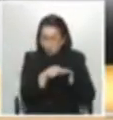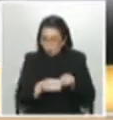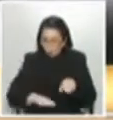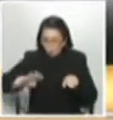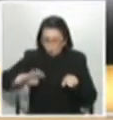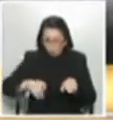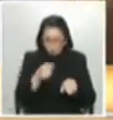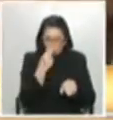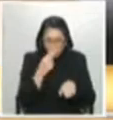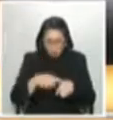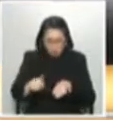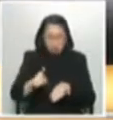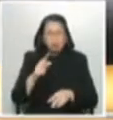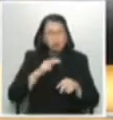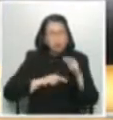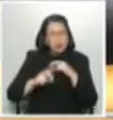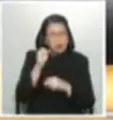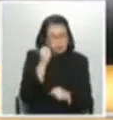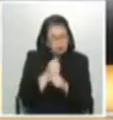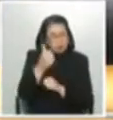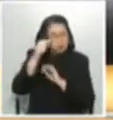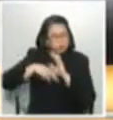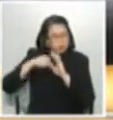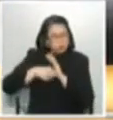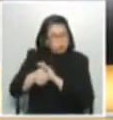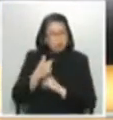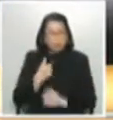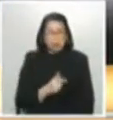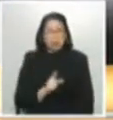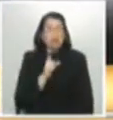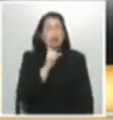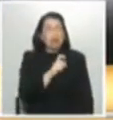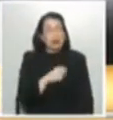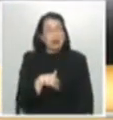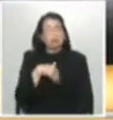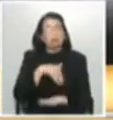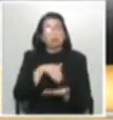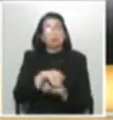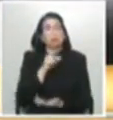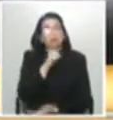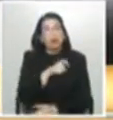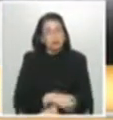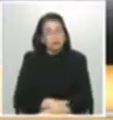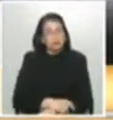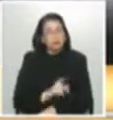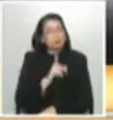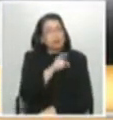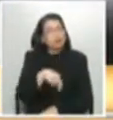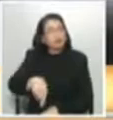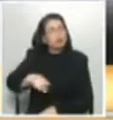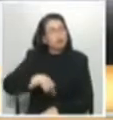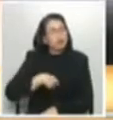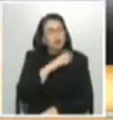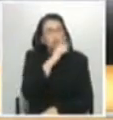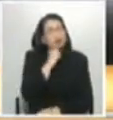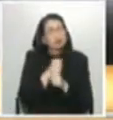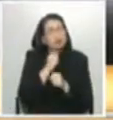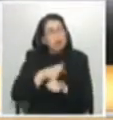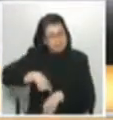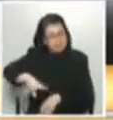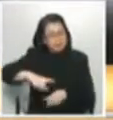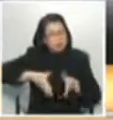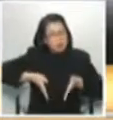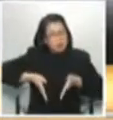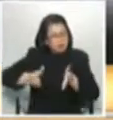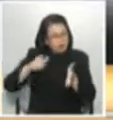เนี่ยมันสามารถดูแลได้แต่ผมก็เคยถามทางหลวงชนบทที่เป็นพวกกันบอกว่าเวลาทำเนี่ยเอาผมยกตัวอ